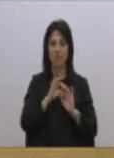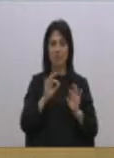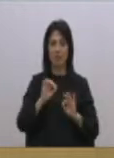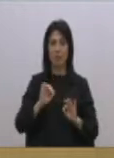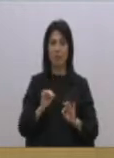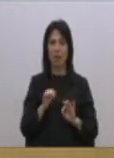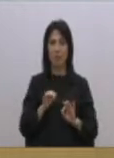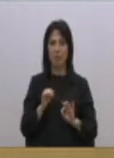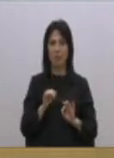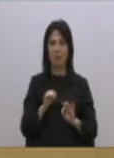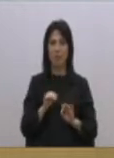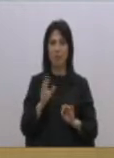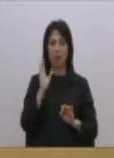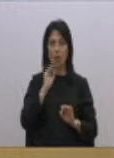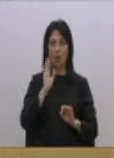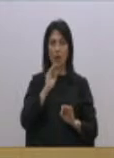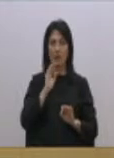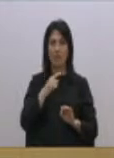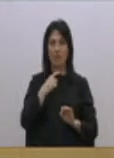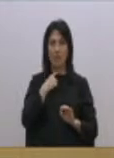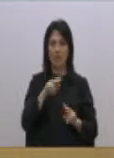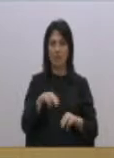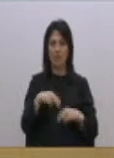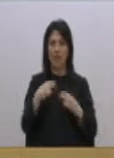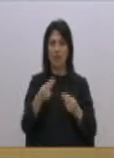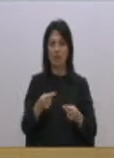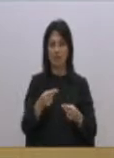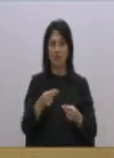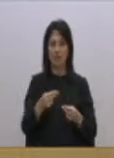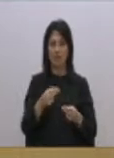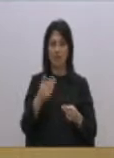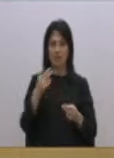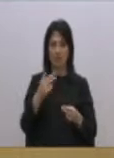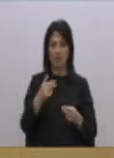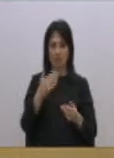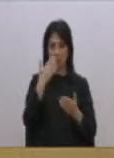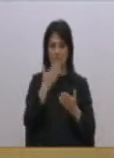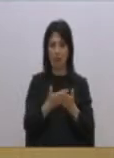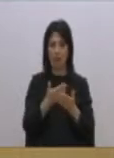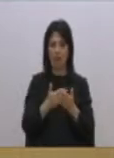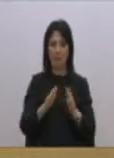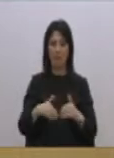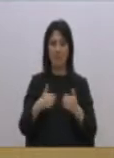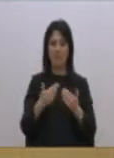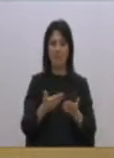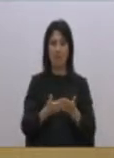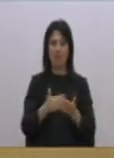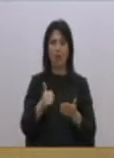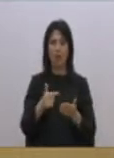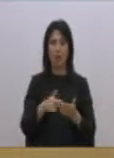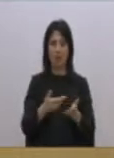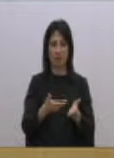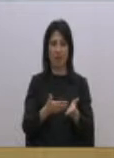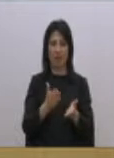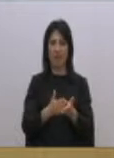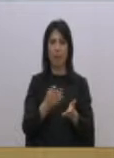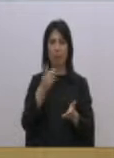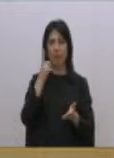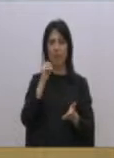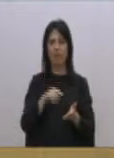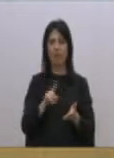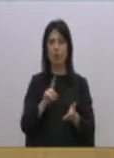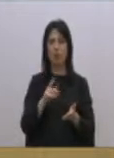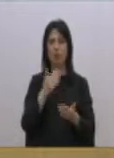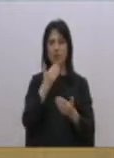მეგობრებო. როდესაც ხმას აძლევთ და როდესაც წარმოგვიდგენთ ისეთ წინადადებებს, როგორებს წარმოგვიდგინეთ, უნდა იცოდეთ,